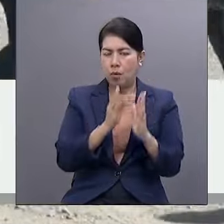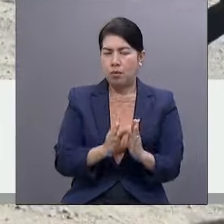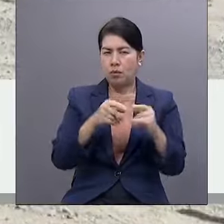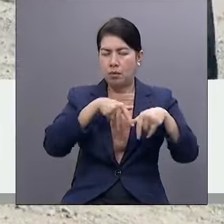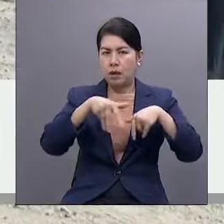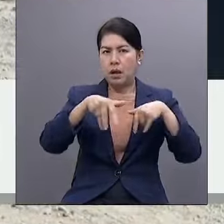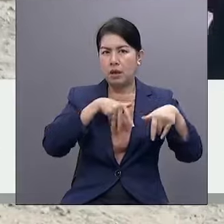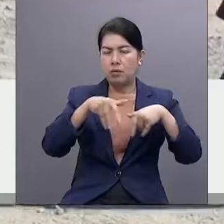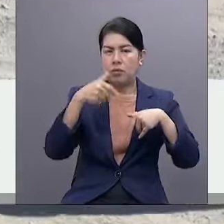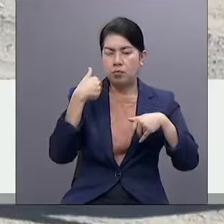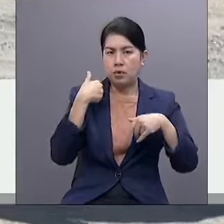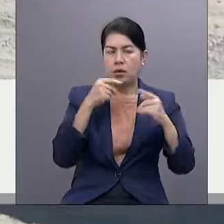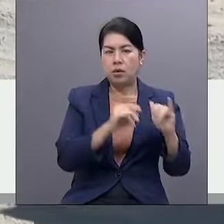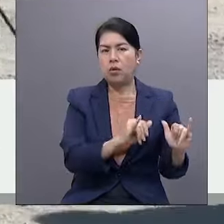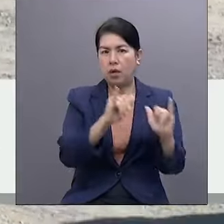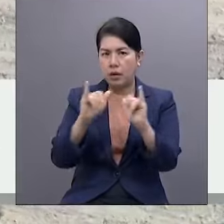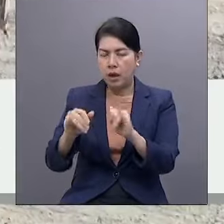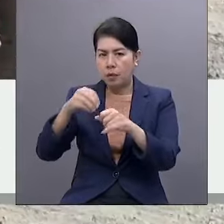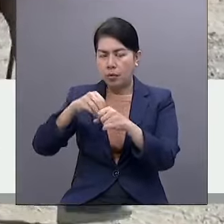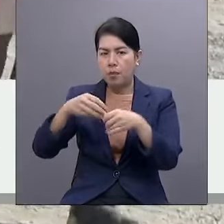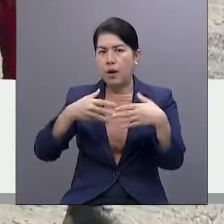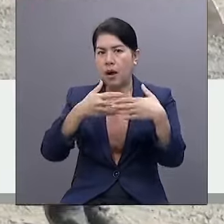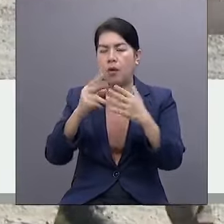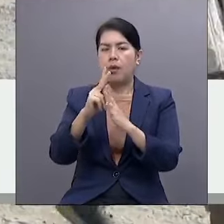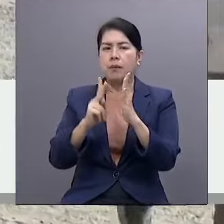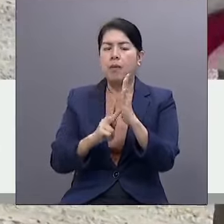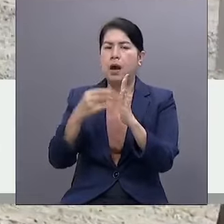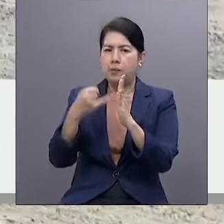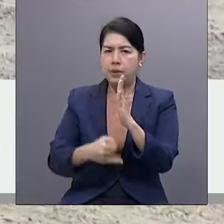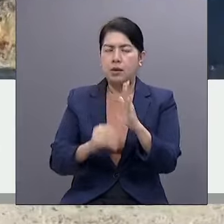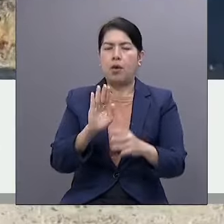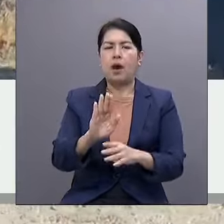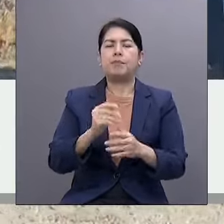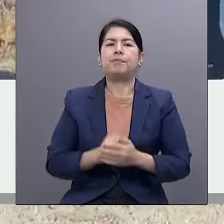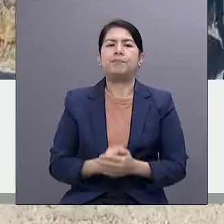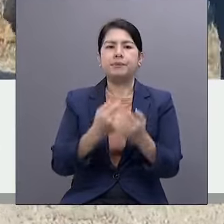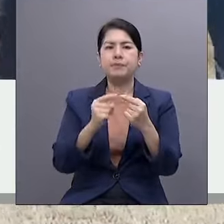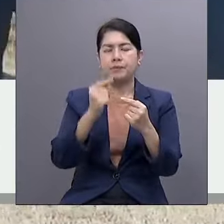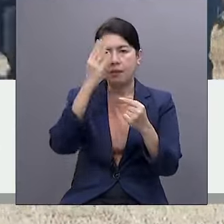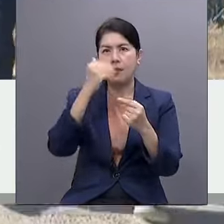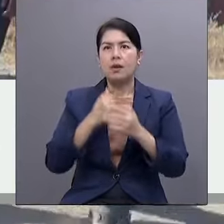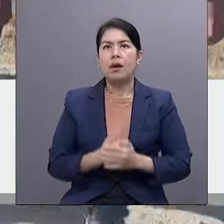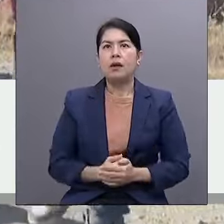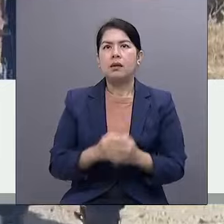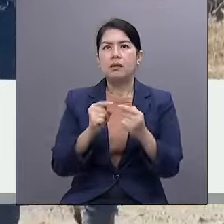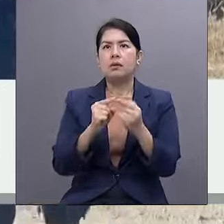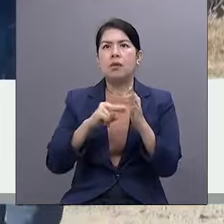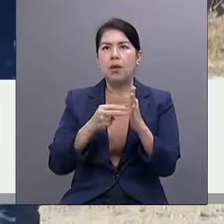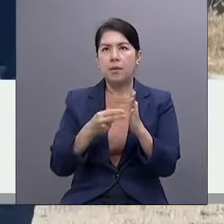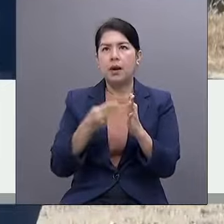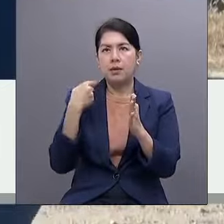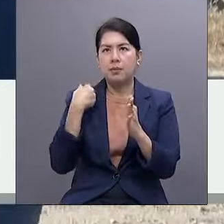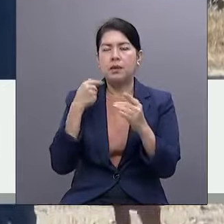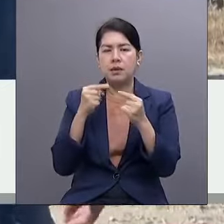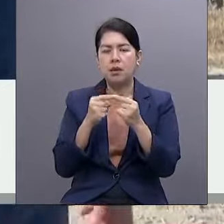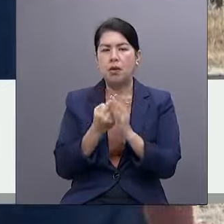ยและอาจถูกส่งตัวกลับประเทศค่ะคำสั่งนี้จะมีผลบังคับใช้ทันทีนะคะแต่เป็นไปแบบมีเงื่อนไข